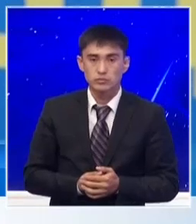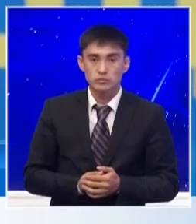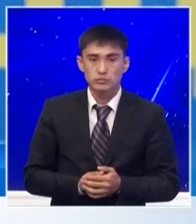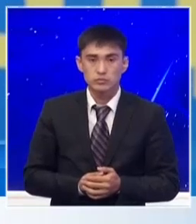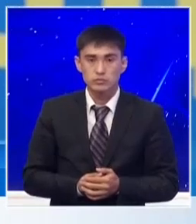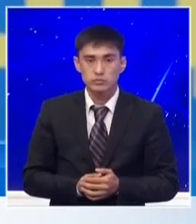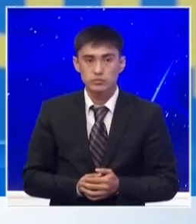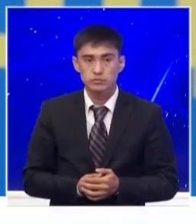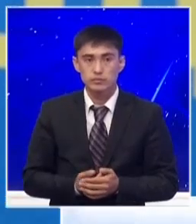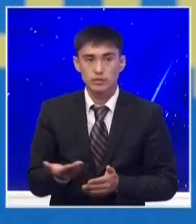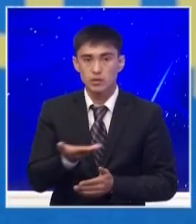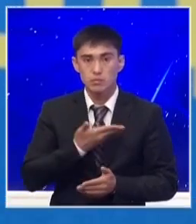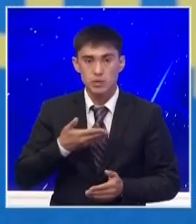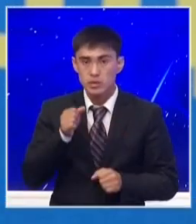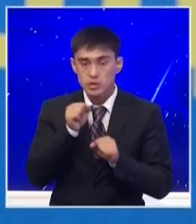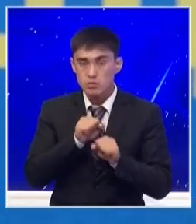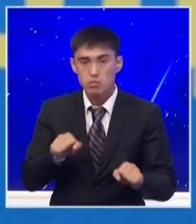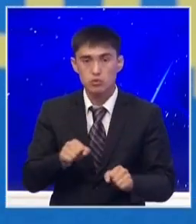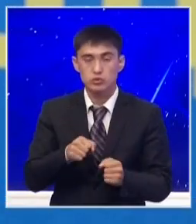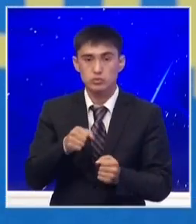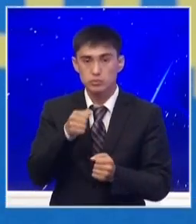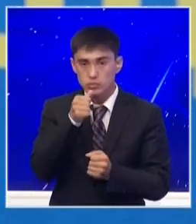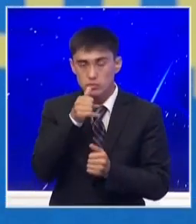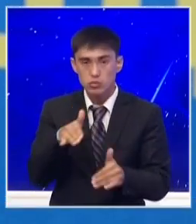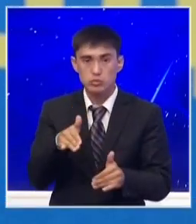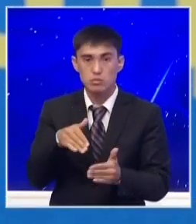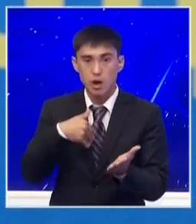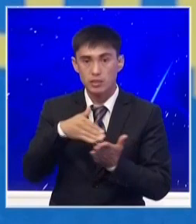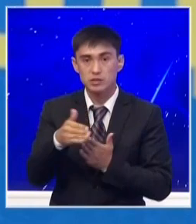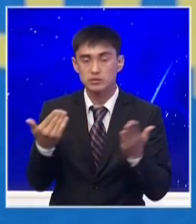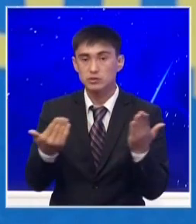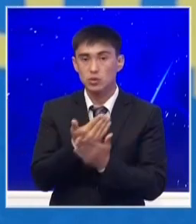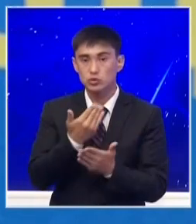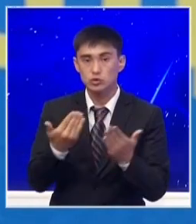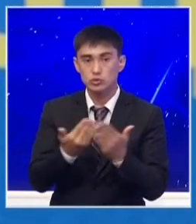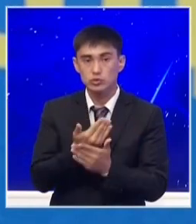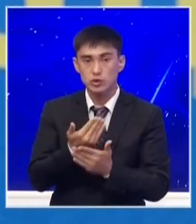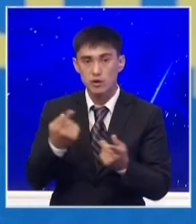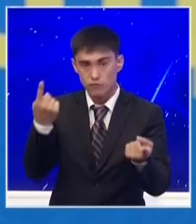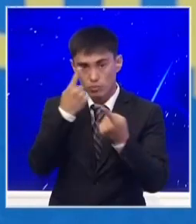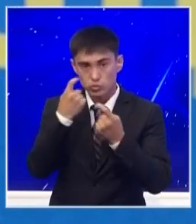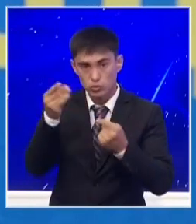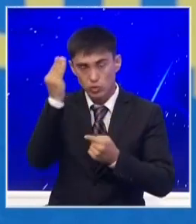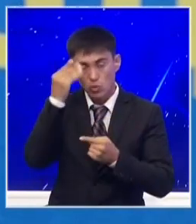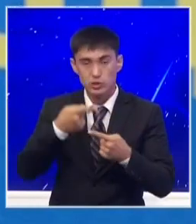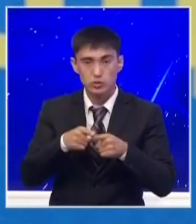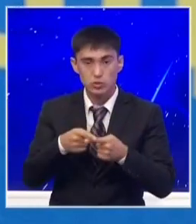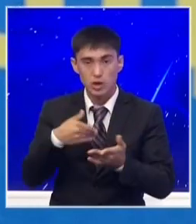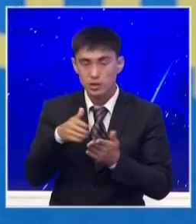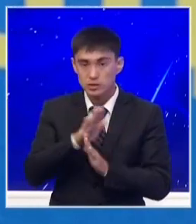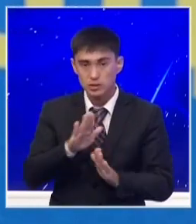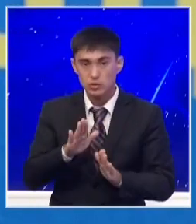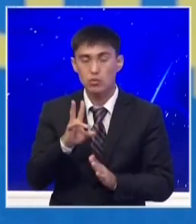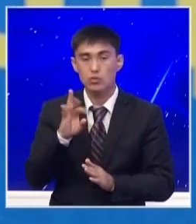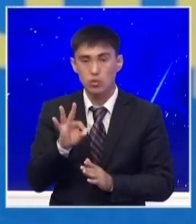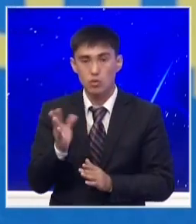Жаңа заман, конечно, мы не можем отказываться от новшества современной информационных новых технологий. Но в то